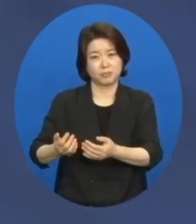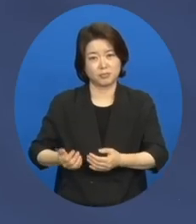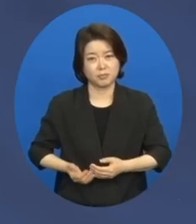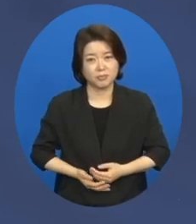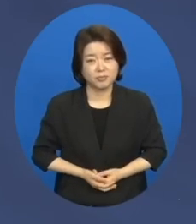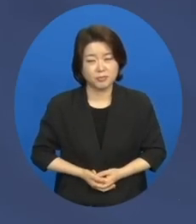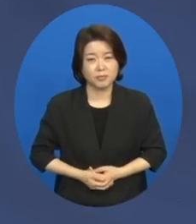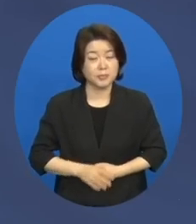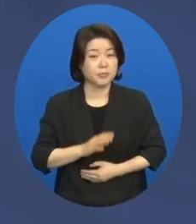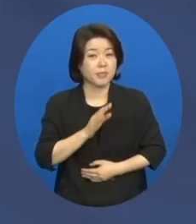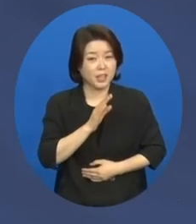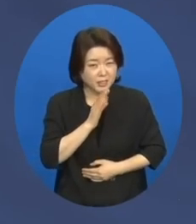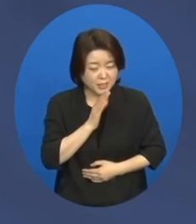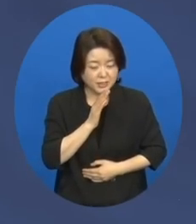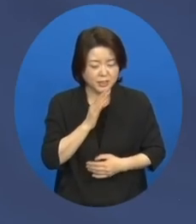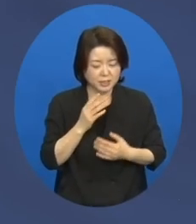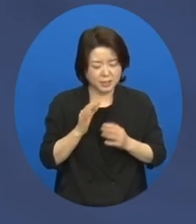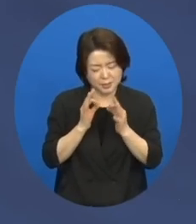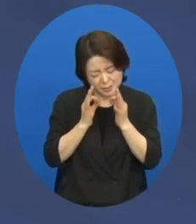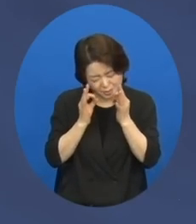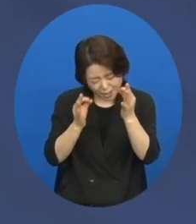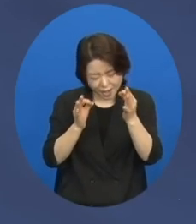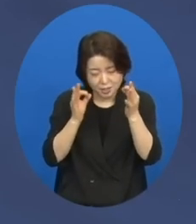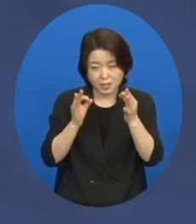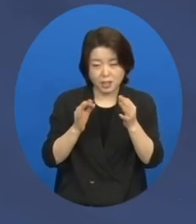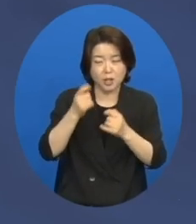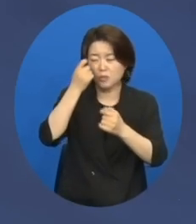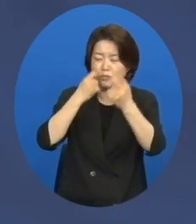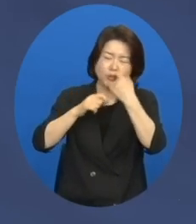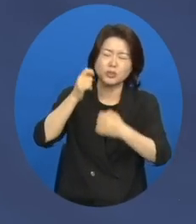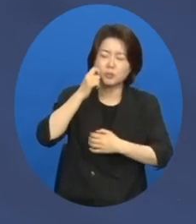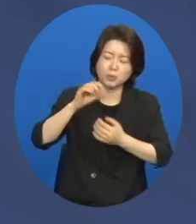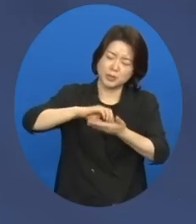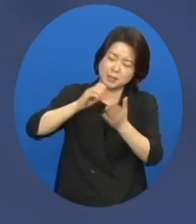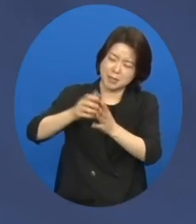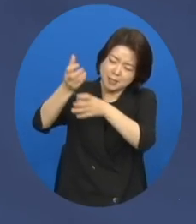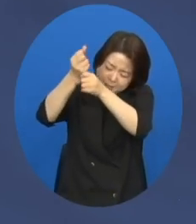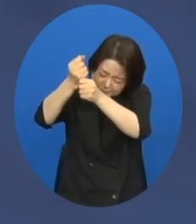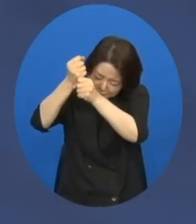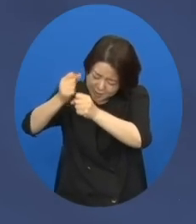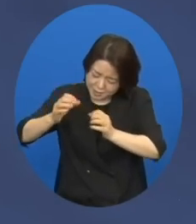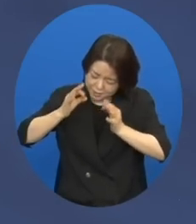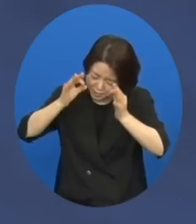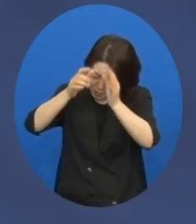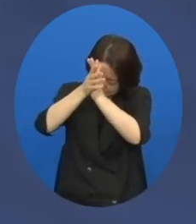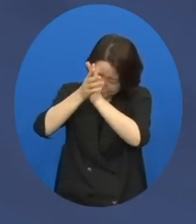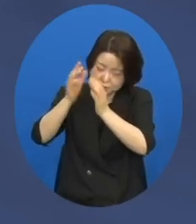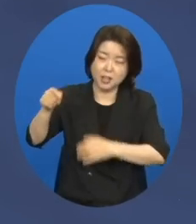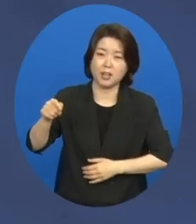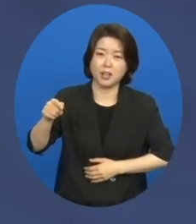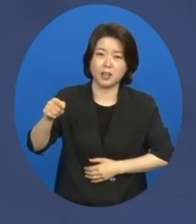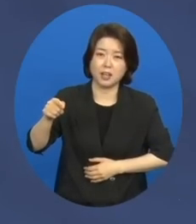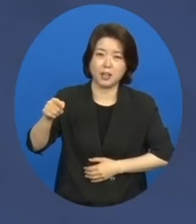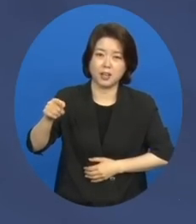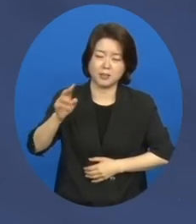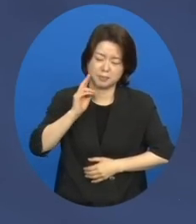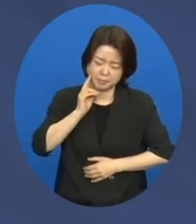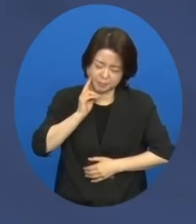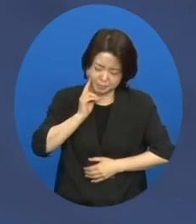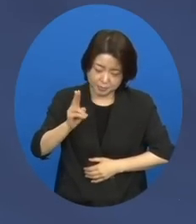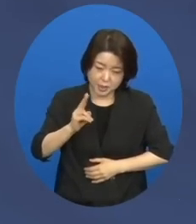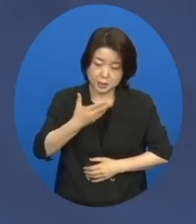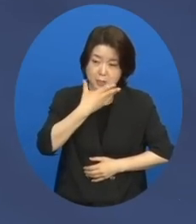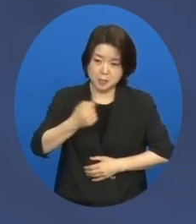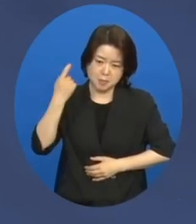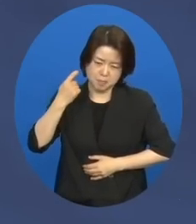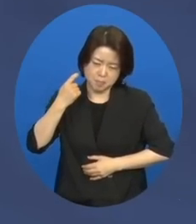진짜 절박하게 울 수도 없이 매달렸어요. 그리고 치열하게 복음에서 끝장이